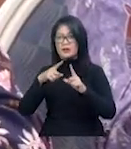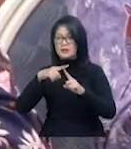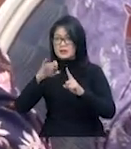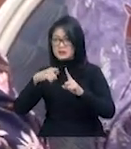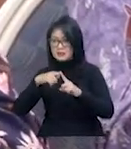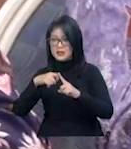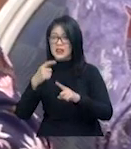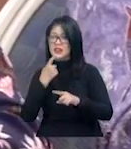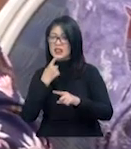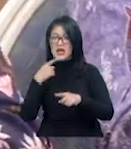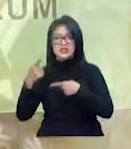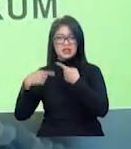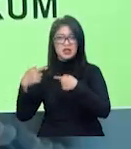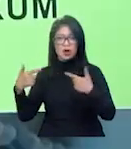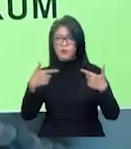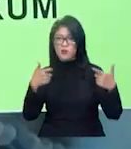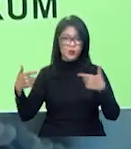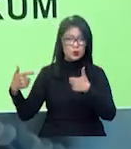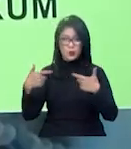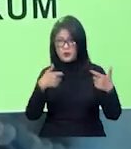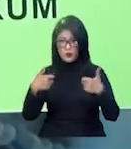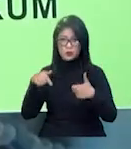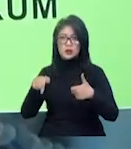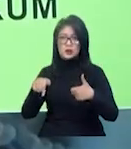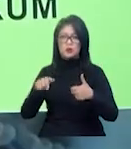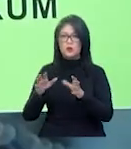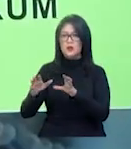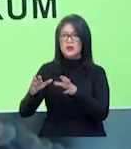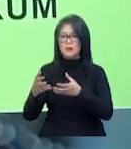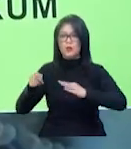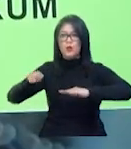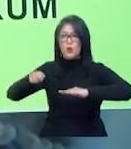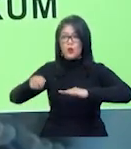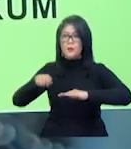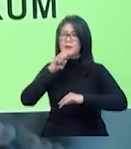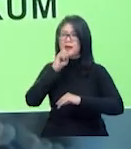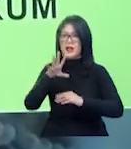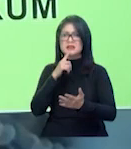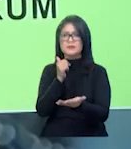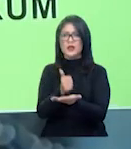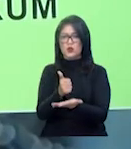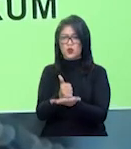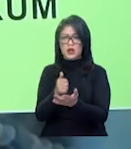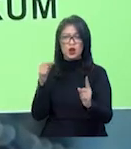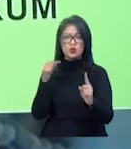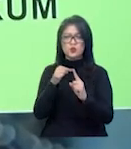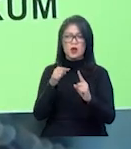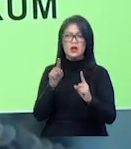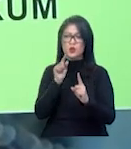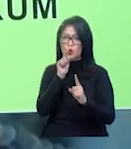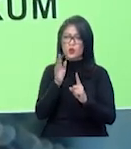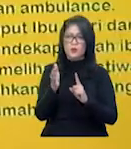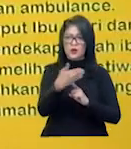tembak-menembak tim kuasa hukum menyebut upaya tersebut dilakukan Ferdi sampo untuk menyelamatkan Richard elizer tim